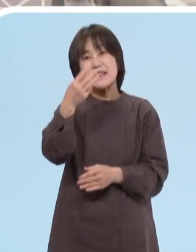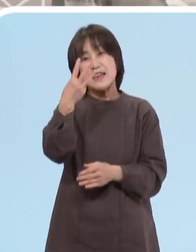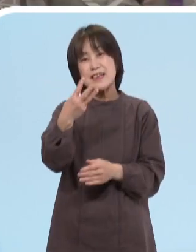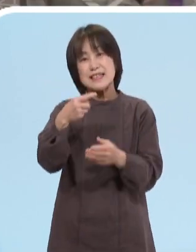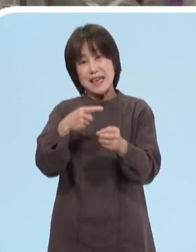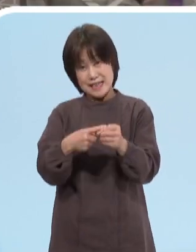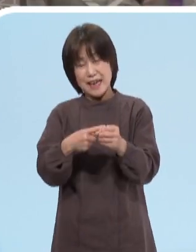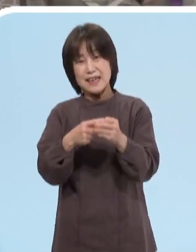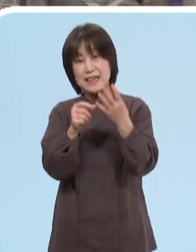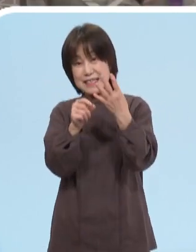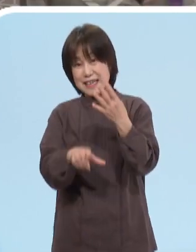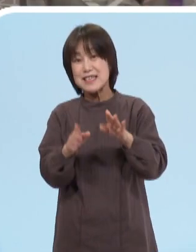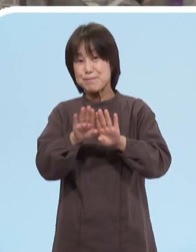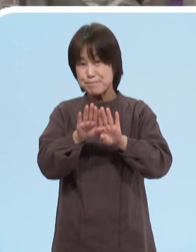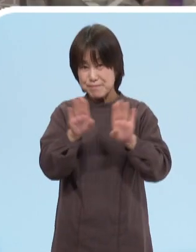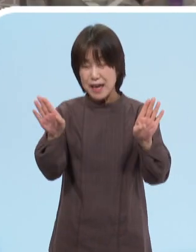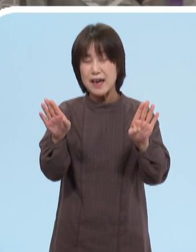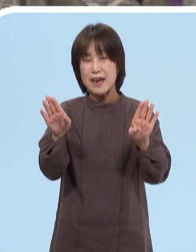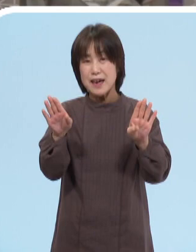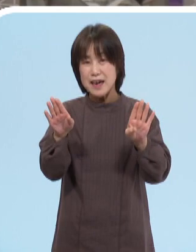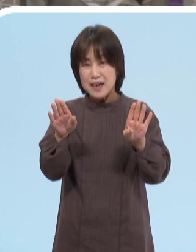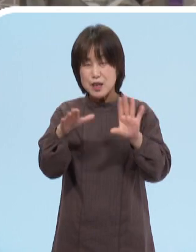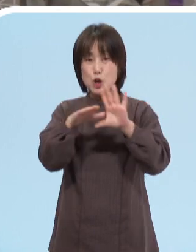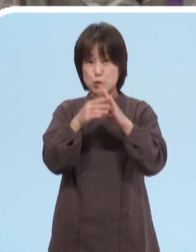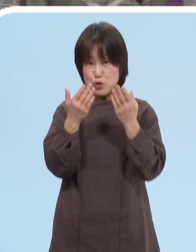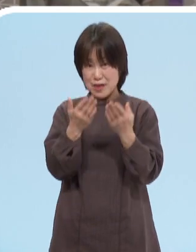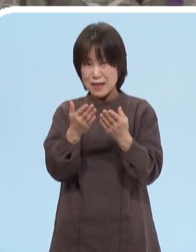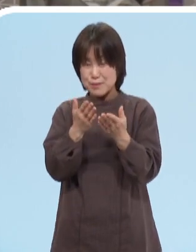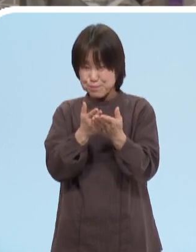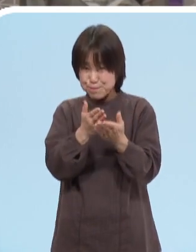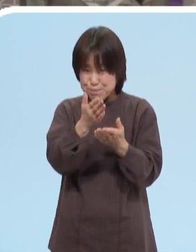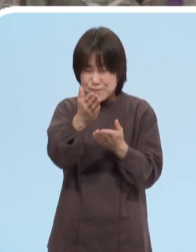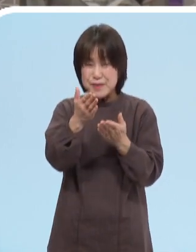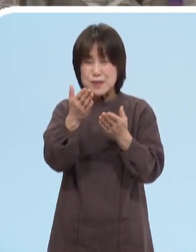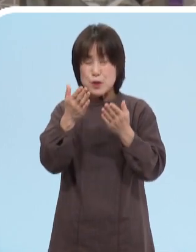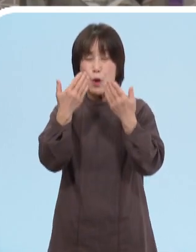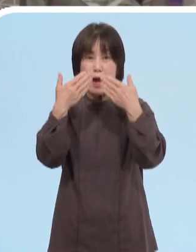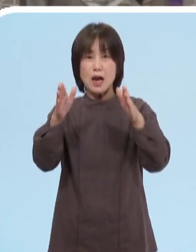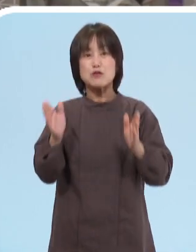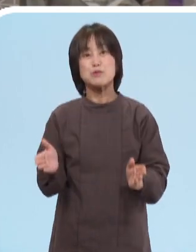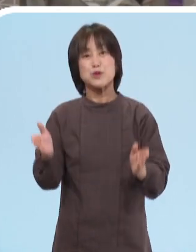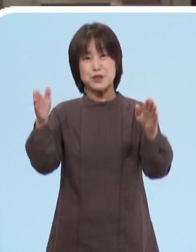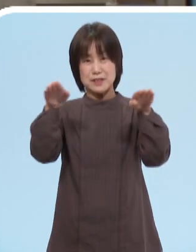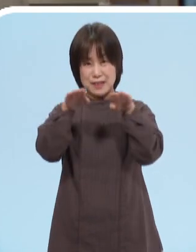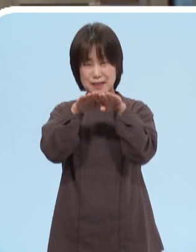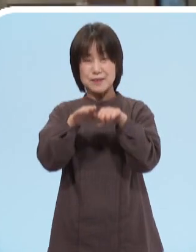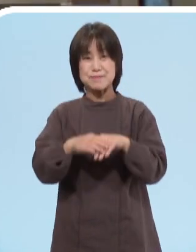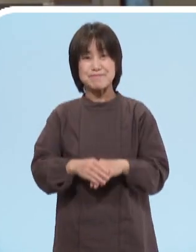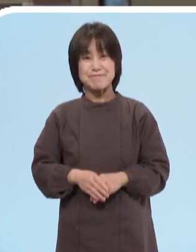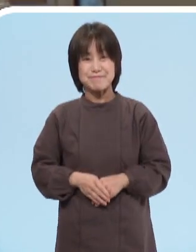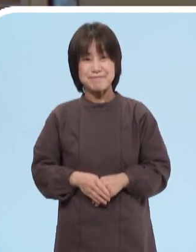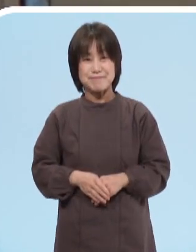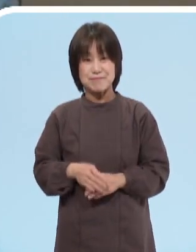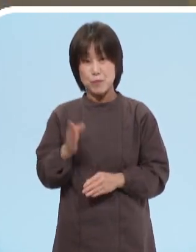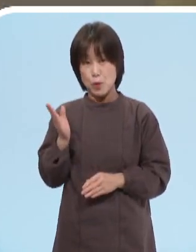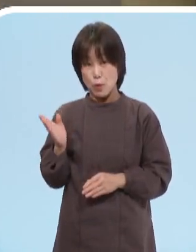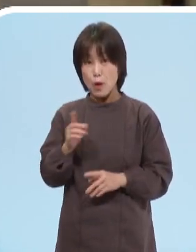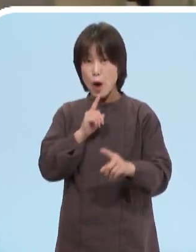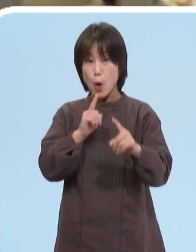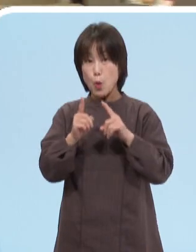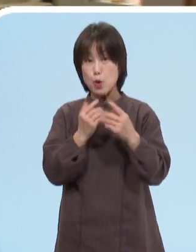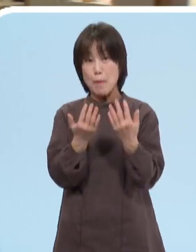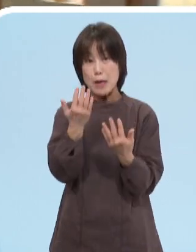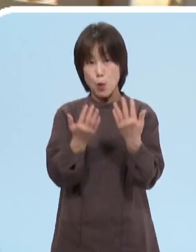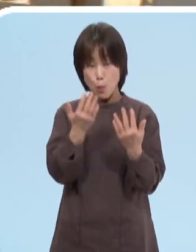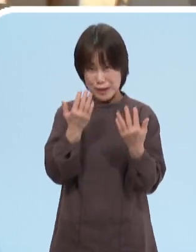年の4月に開館した文学に特化した博物館なんです。 こちらの言葉の